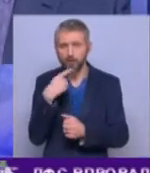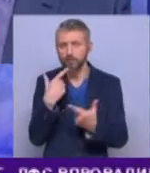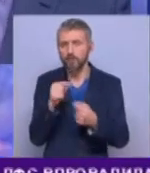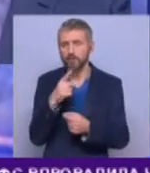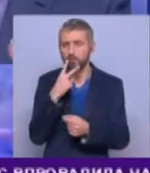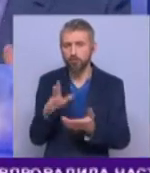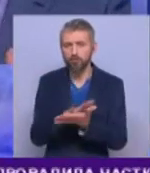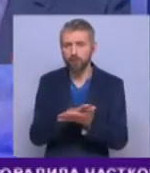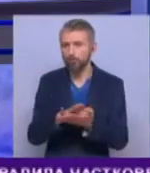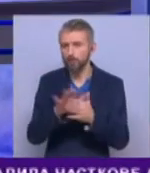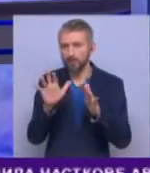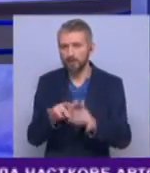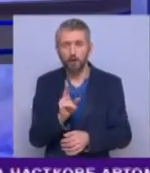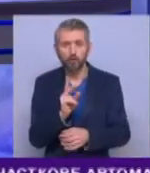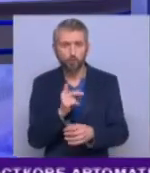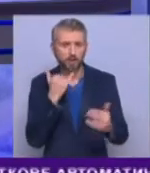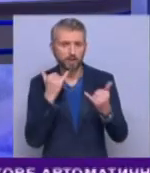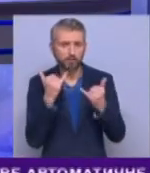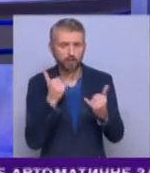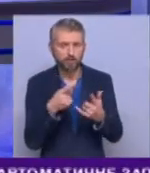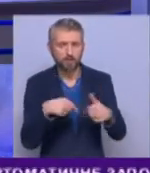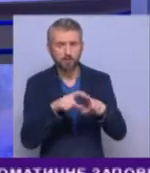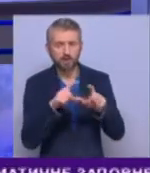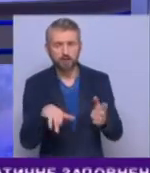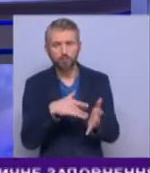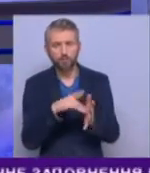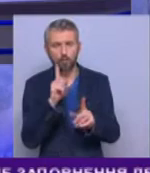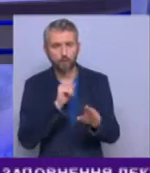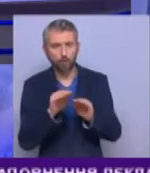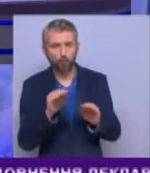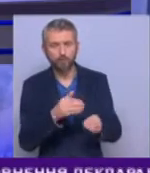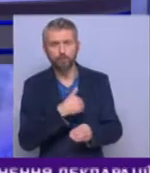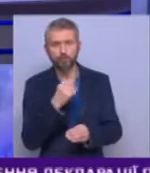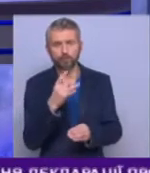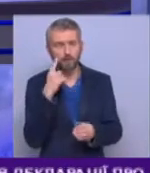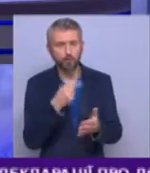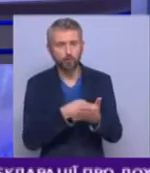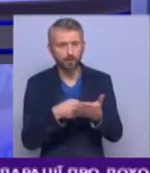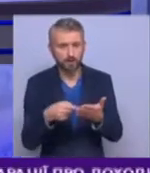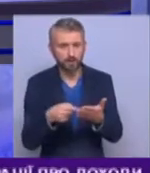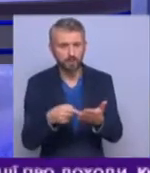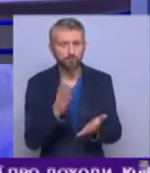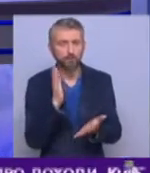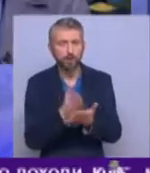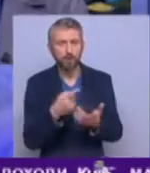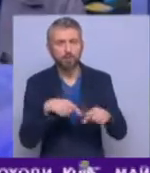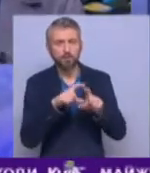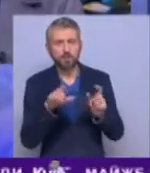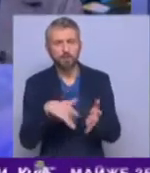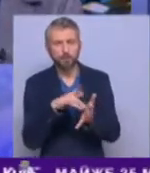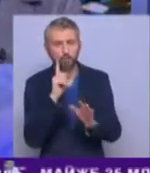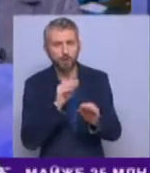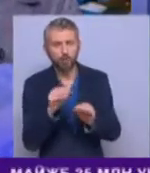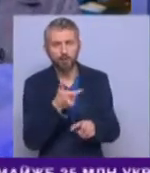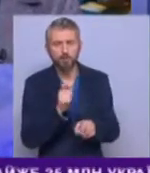побачили непочищений сніг. Ну, або друге, це диспетчерська департаменту міського благоустрою. І я хочу ще раз наголосити, безпосередньо департамент міського благоустрою,